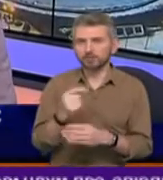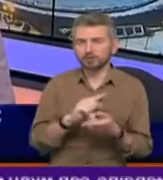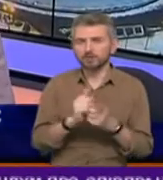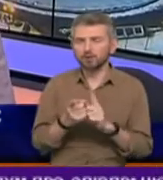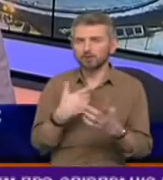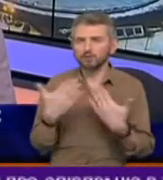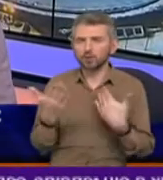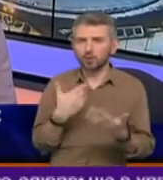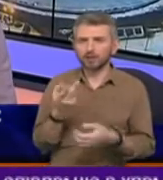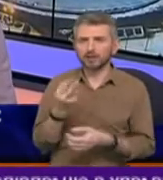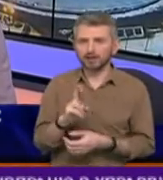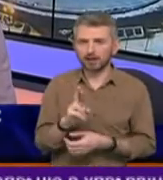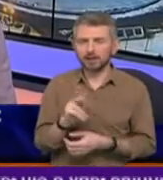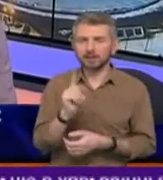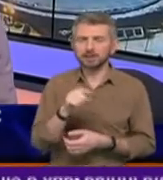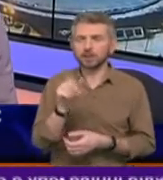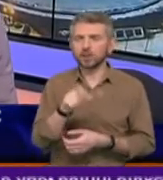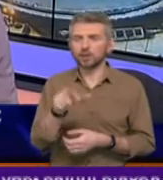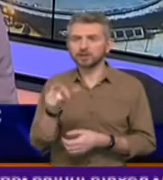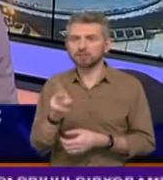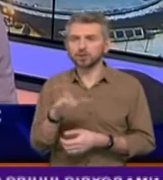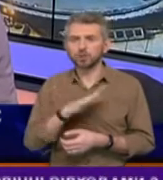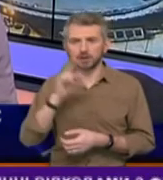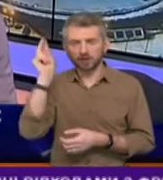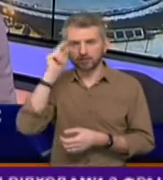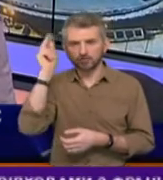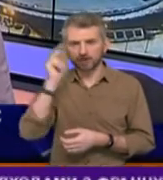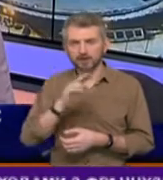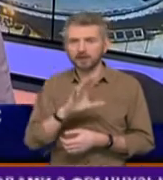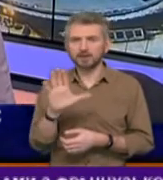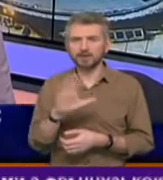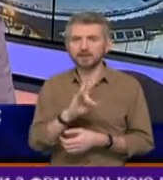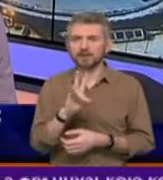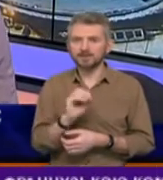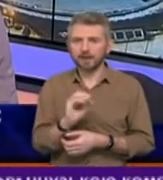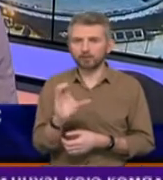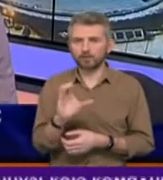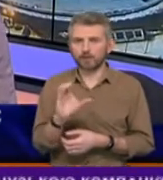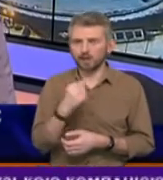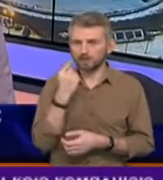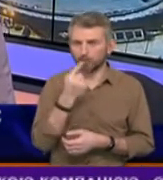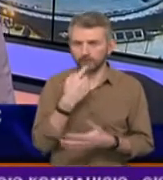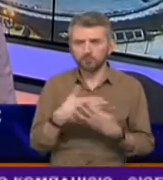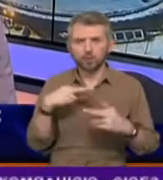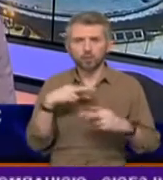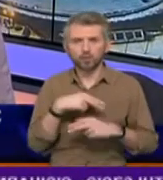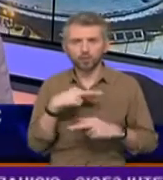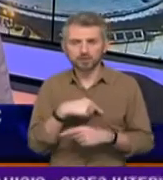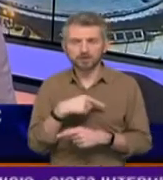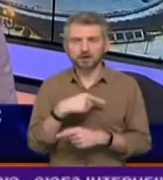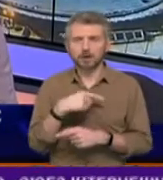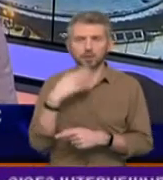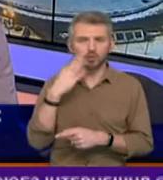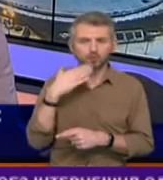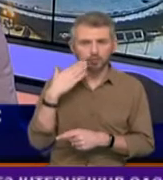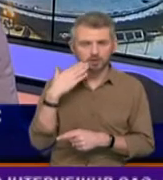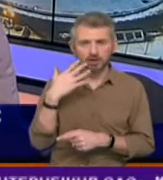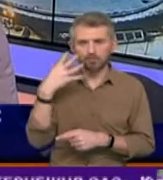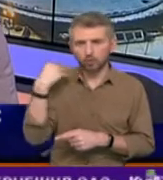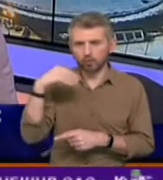антитерористичної операції, грубо кажучи, наші захисники, які в основний період просто за відповідних обставин не змогли здійснити